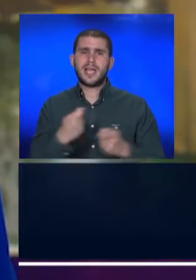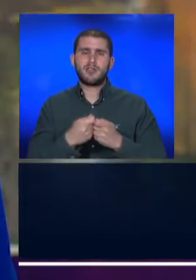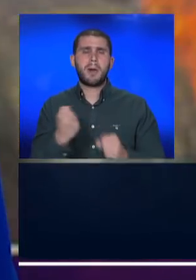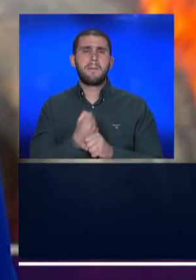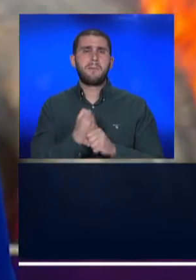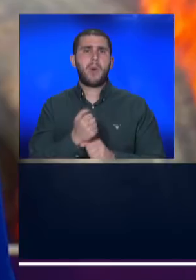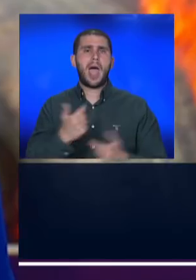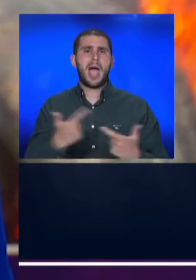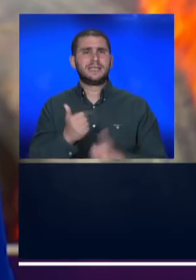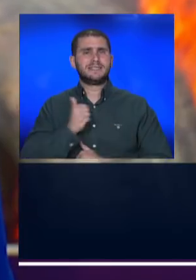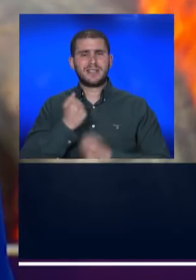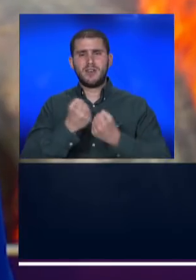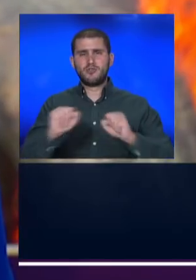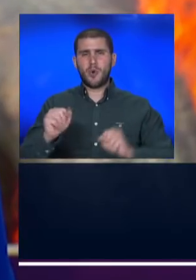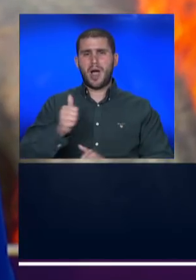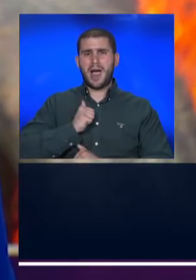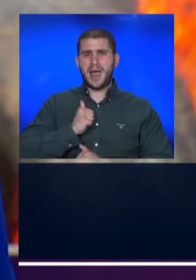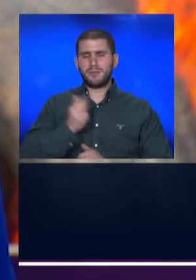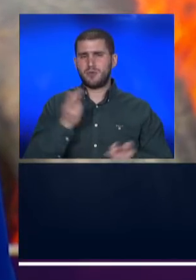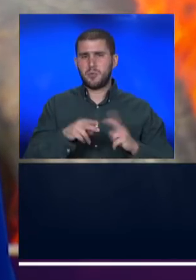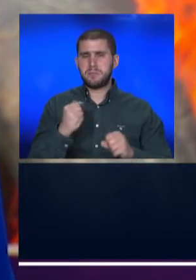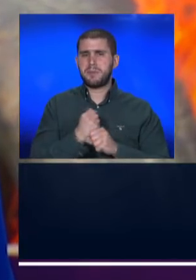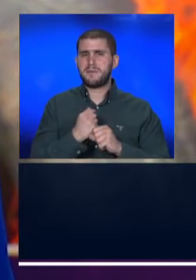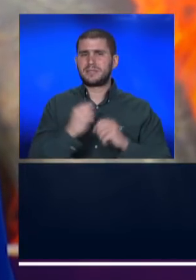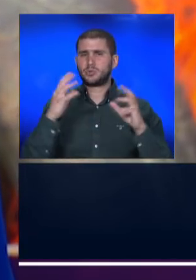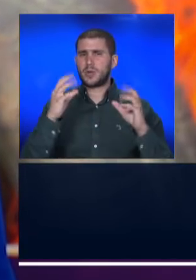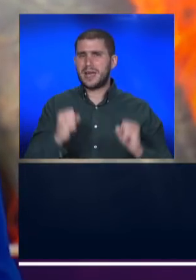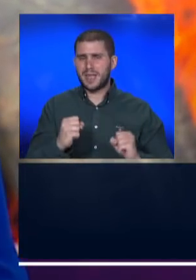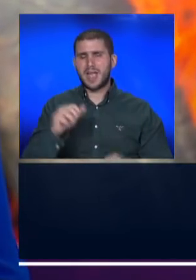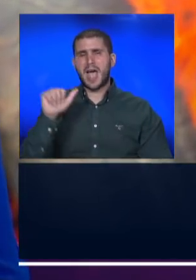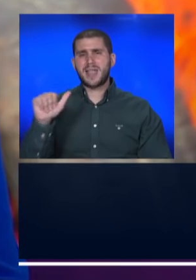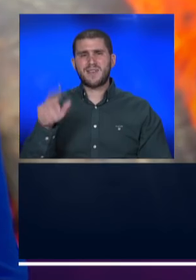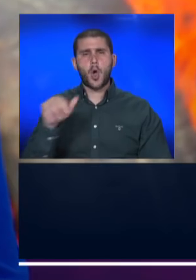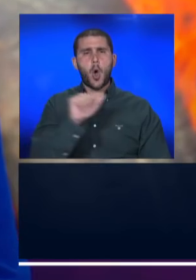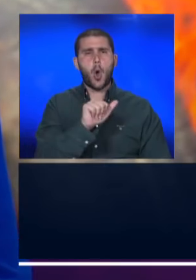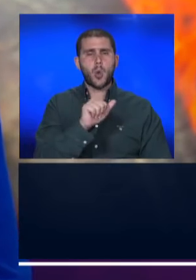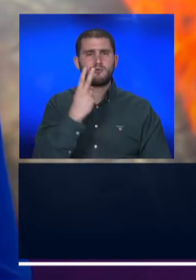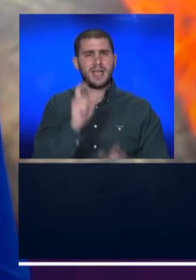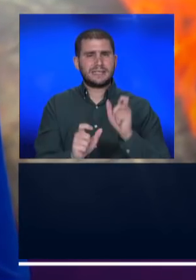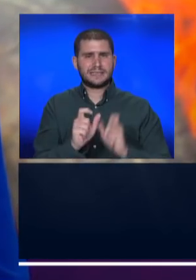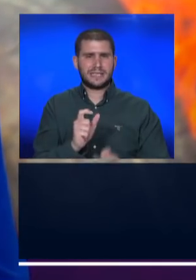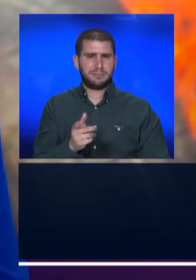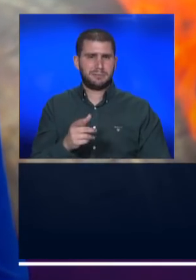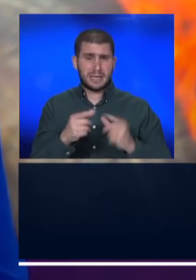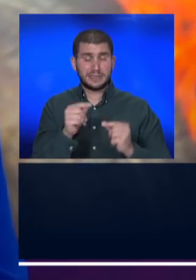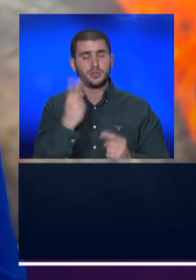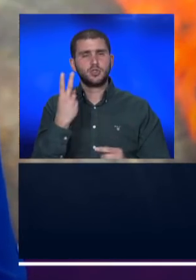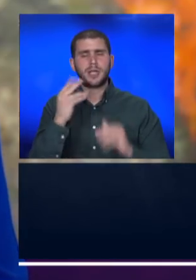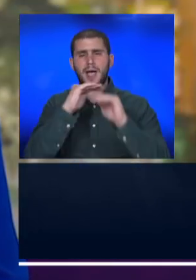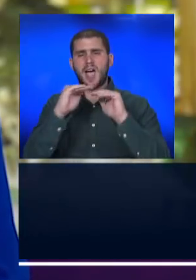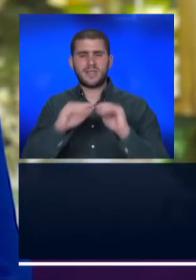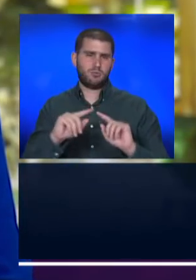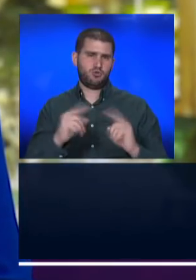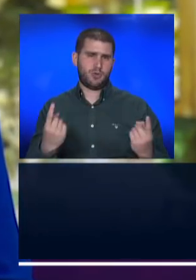החיילים שנהרגו במבצע צוק איתן, הדר ואורון, ושני האזרחים שנמצאים ברצועה, כי זה שני רובדים שונים. הרובד של